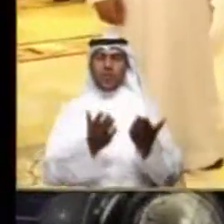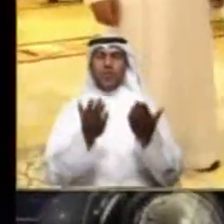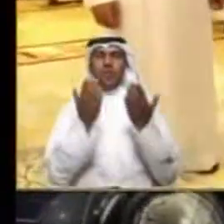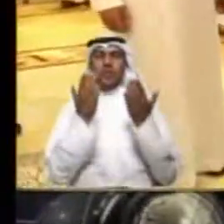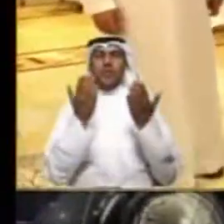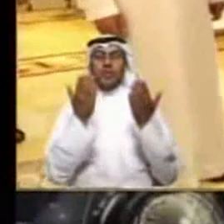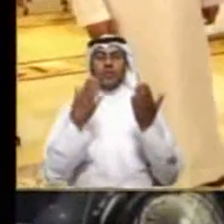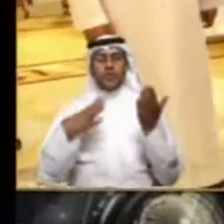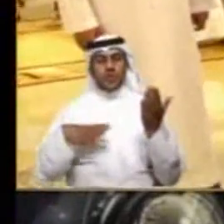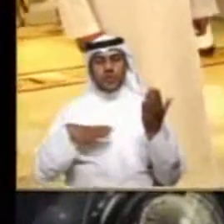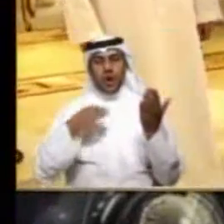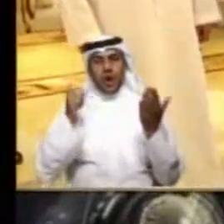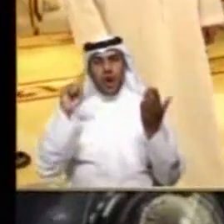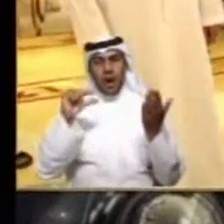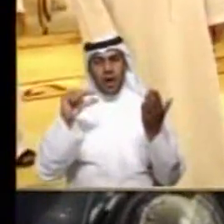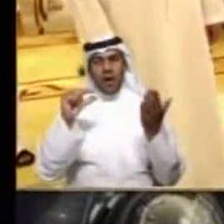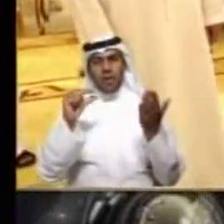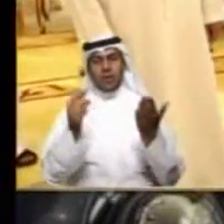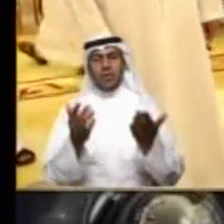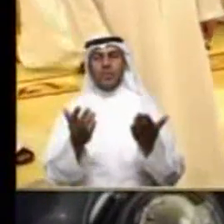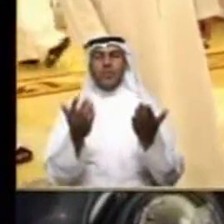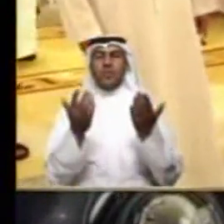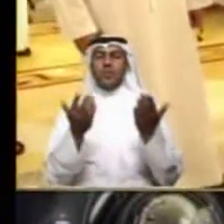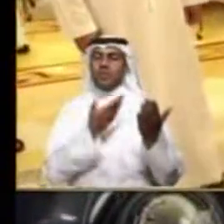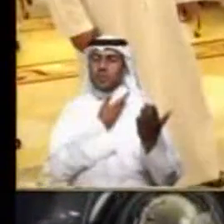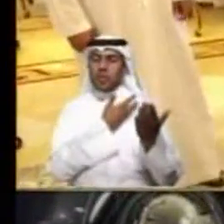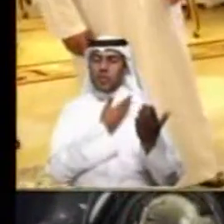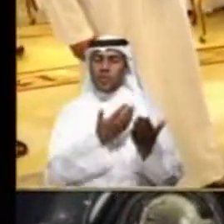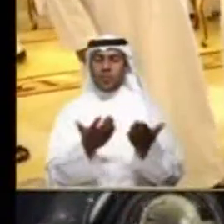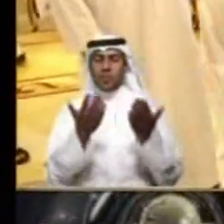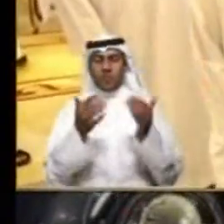تعالى الشيخ خالد بن سلطان بن محمد القاسمي